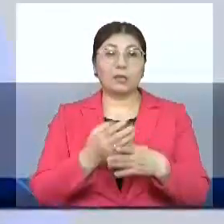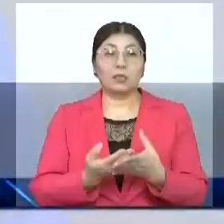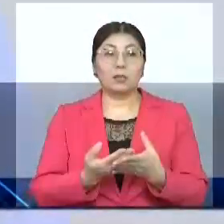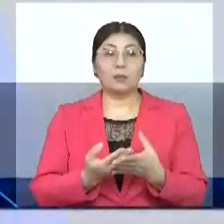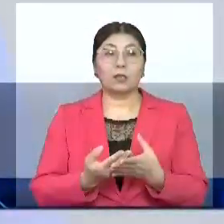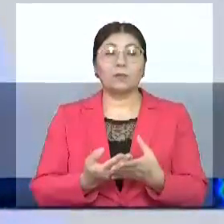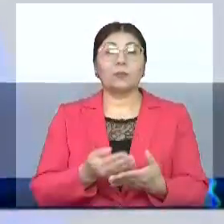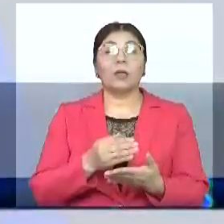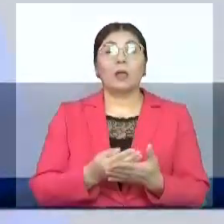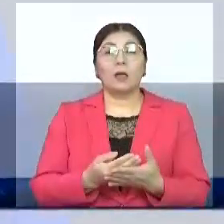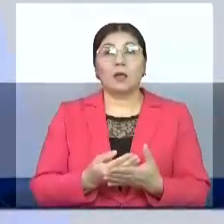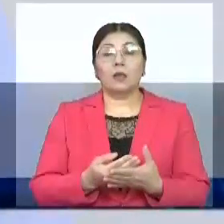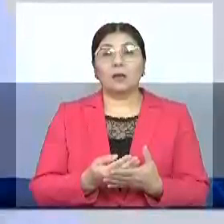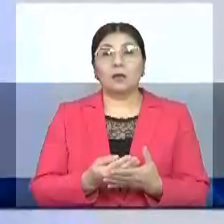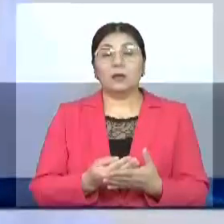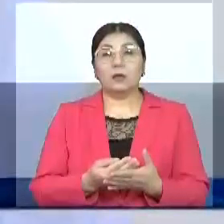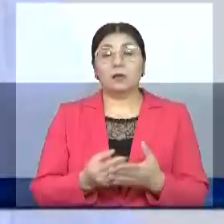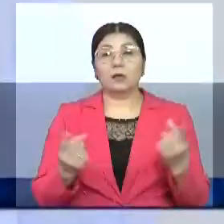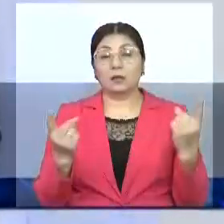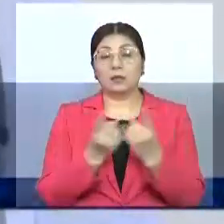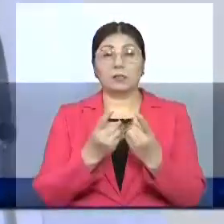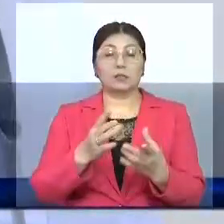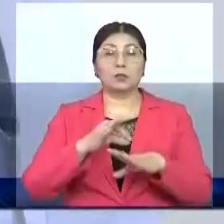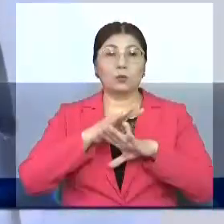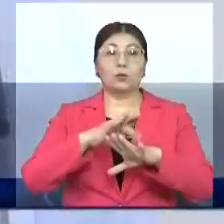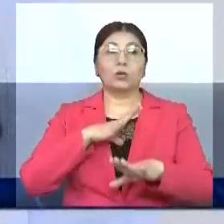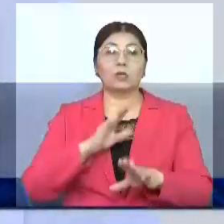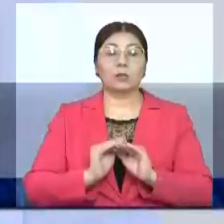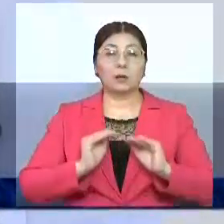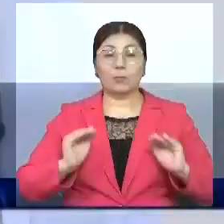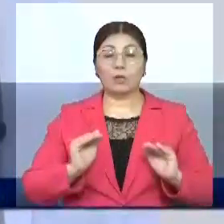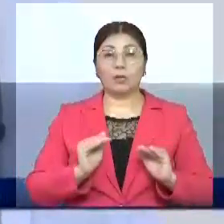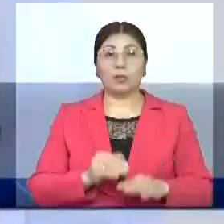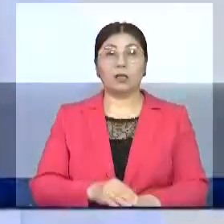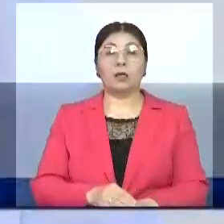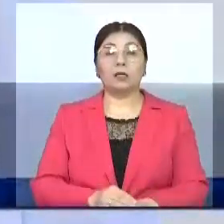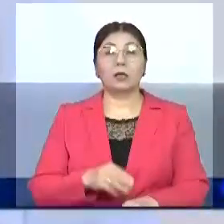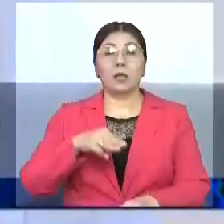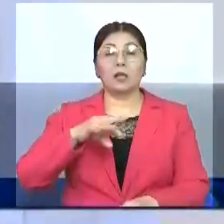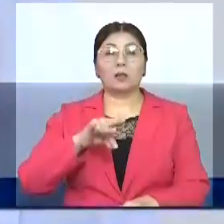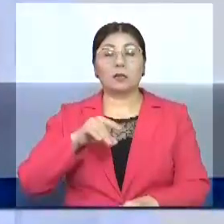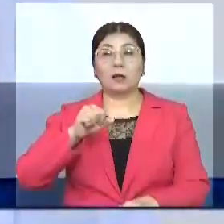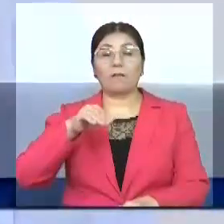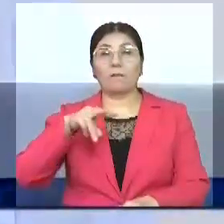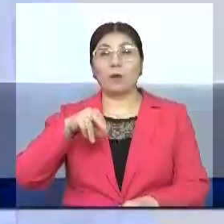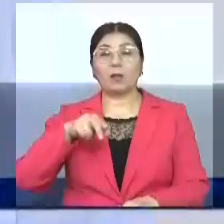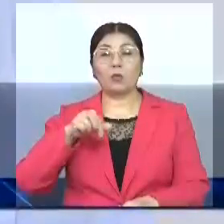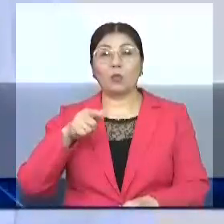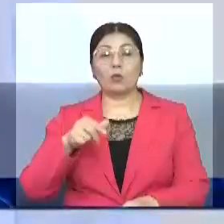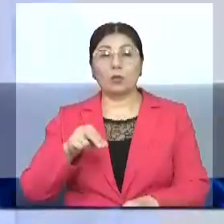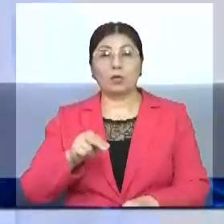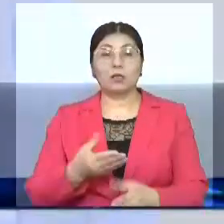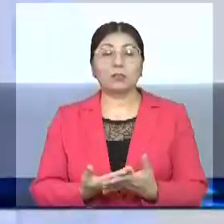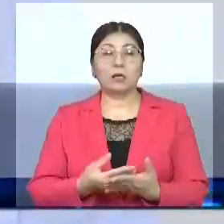кеңес өткізуде. Мында балалар хирурга, травматолог,